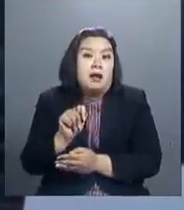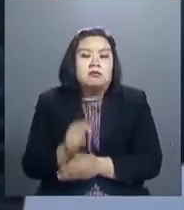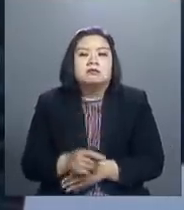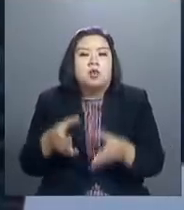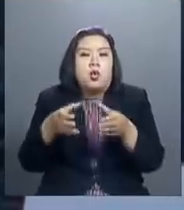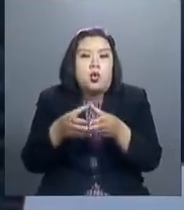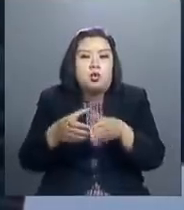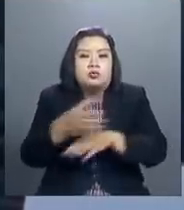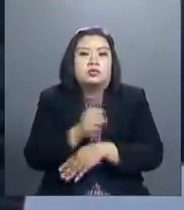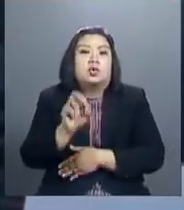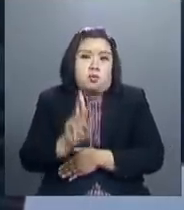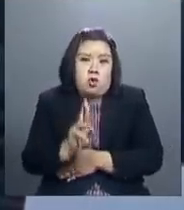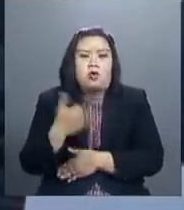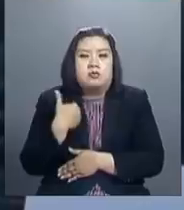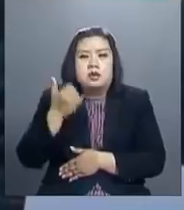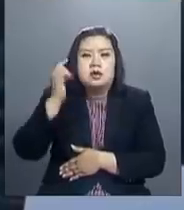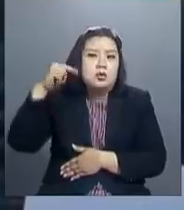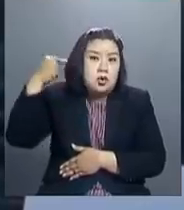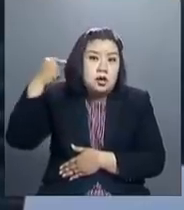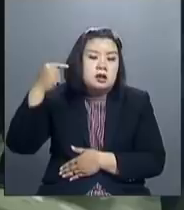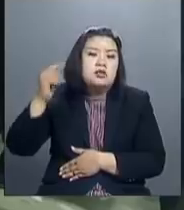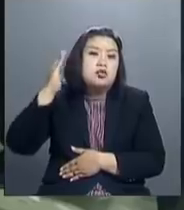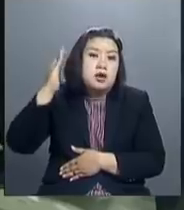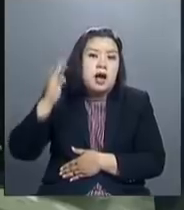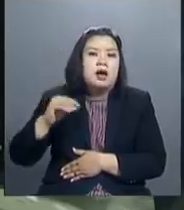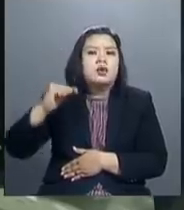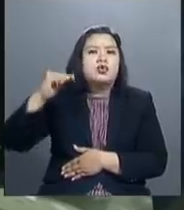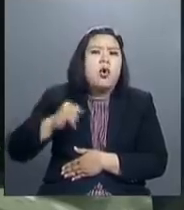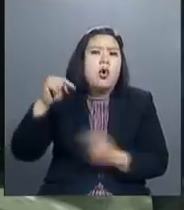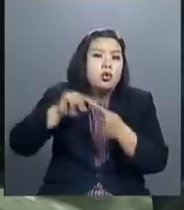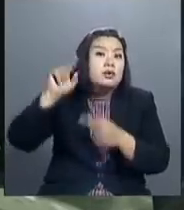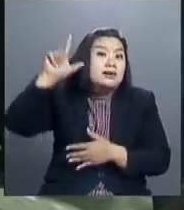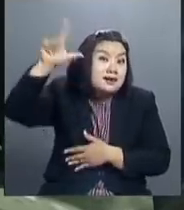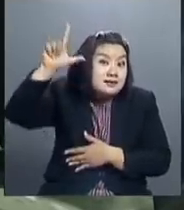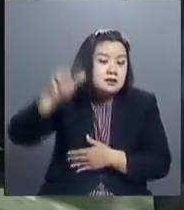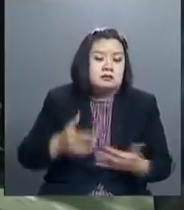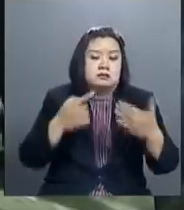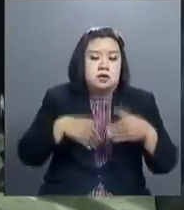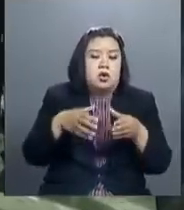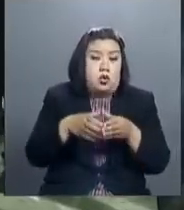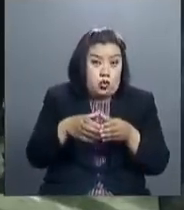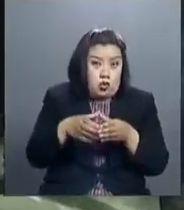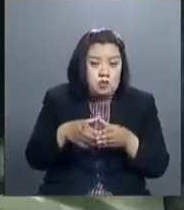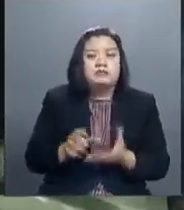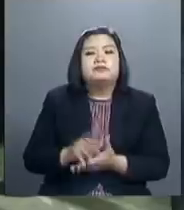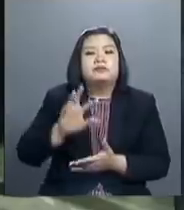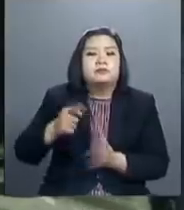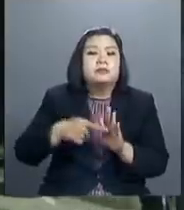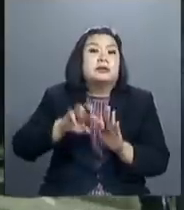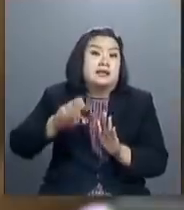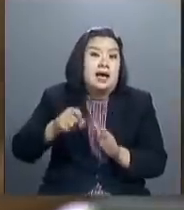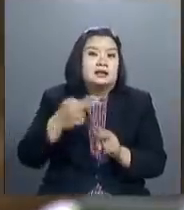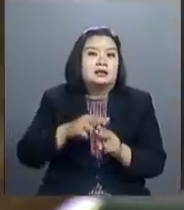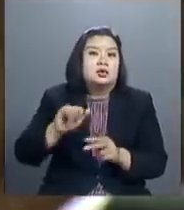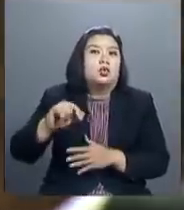ของนางเยาวภาและนายสมชายวงสวัสดิ์ตลอดจนพรรคสาขาอย่างเพื่อชาติที่มีนายยงยุติยะไพรัตน์น